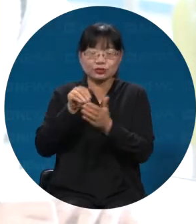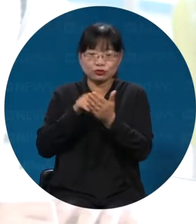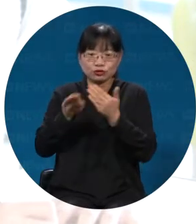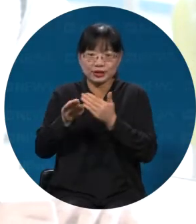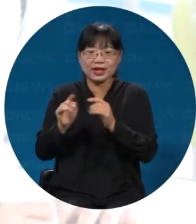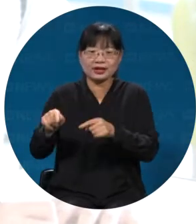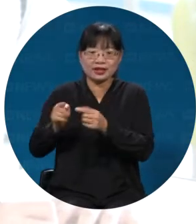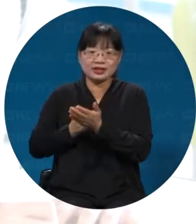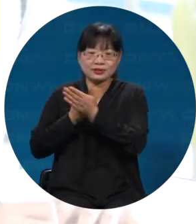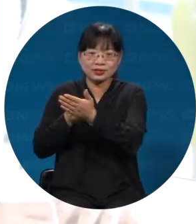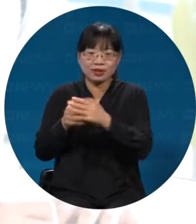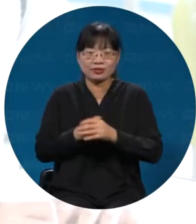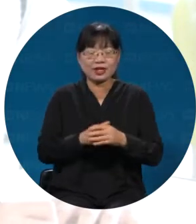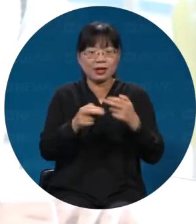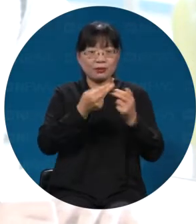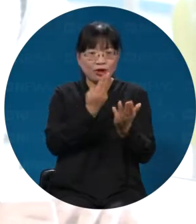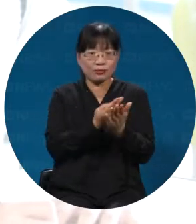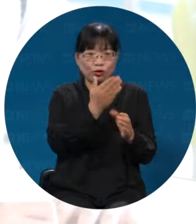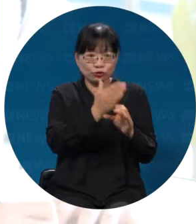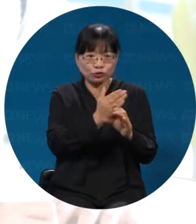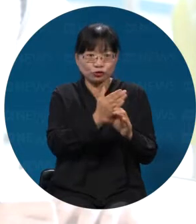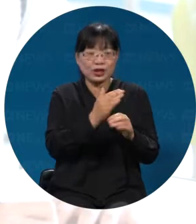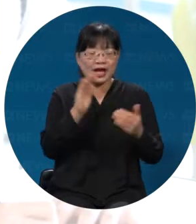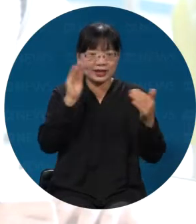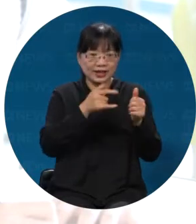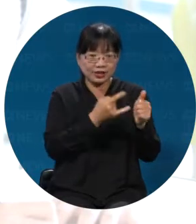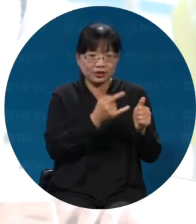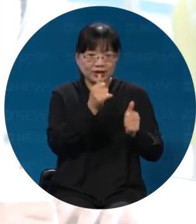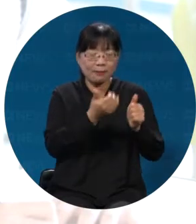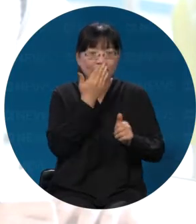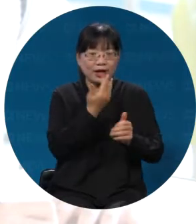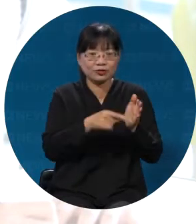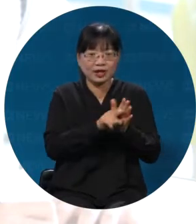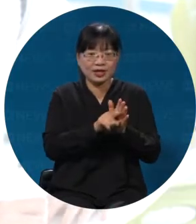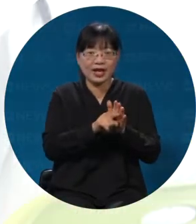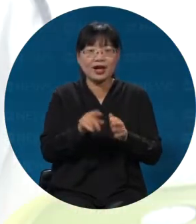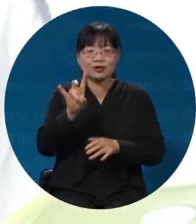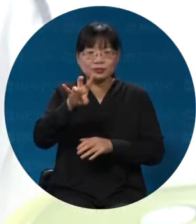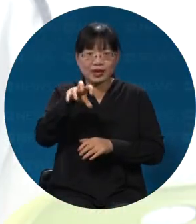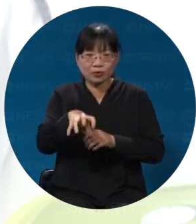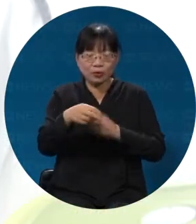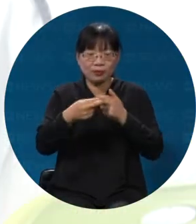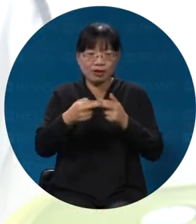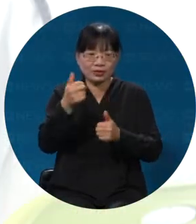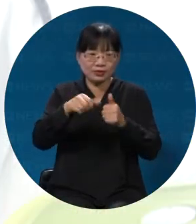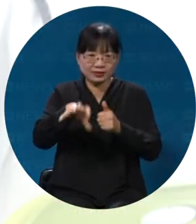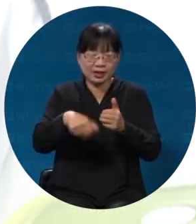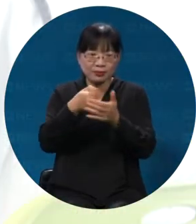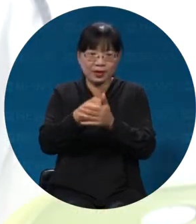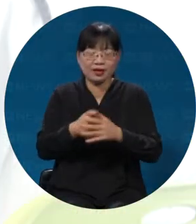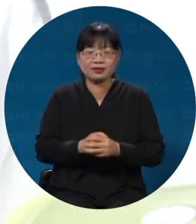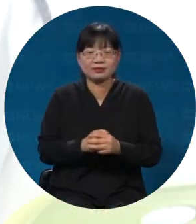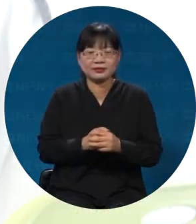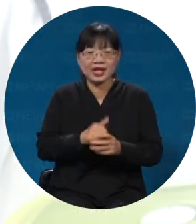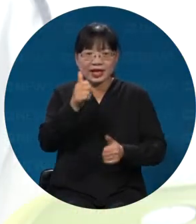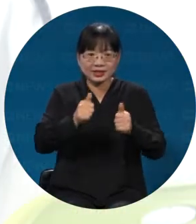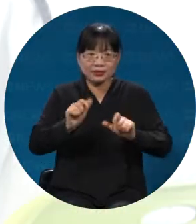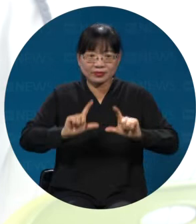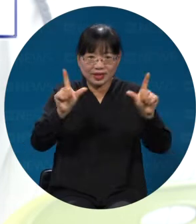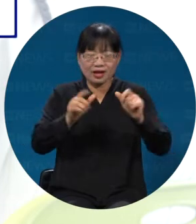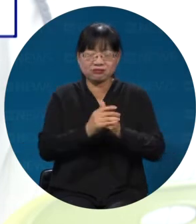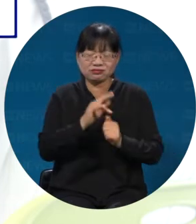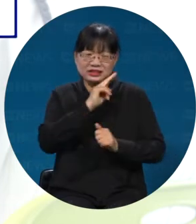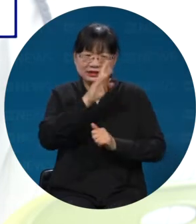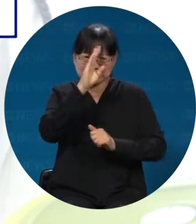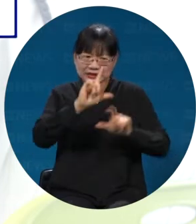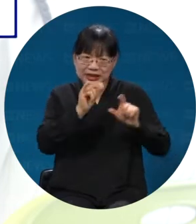수험생도 시험을 치를 수 있도록 병원 시험장도 24곳 지정했습니다 수능시험 당일 의심 증상이